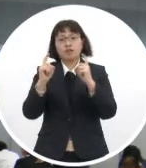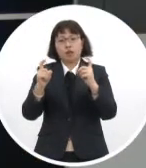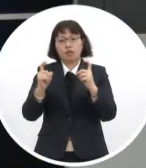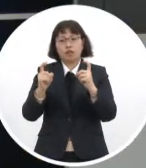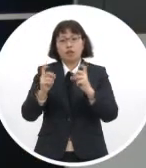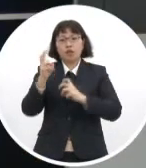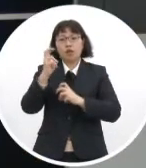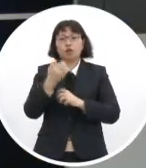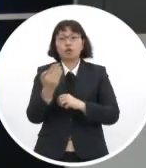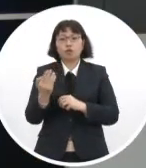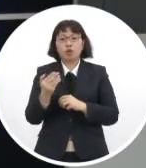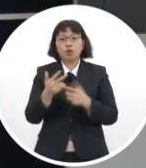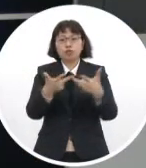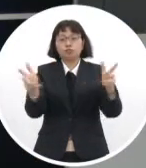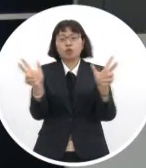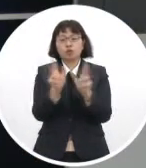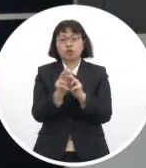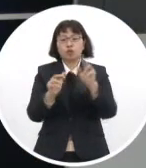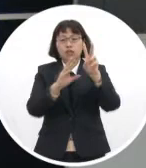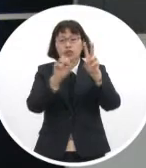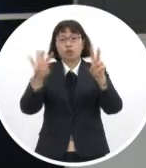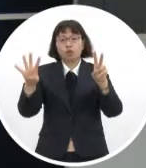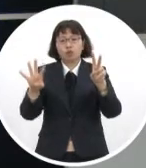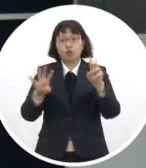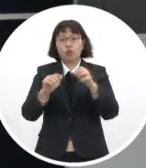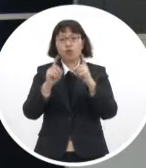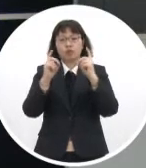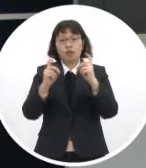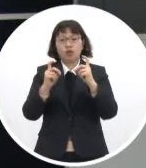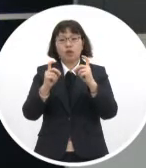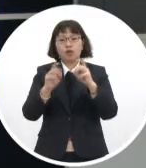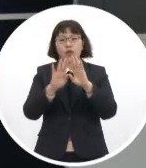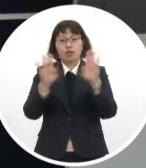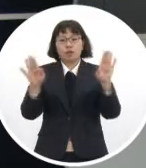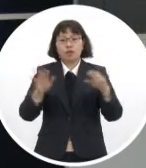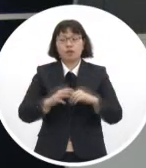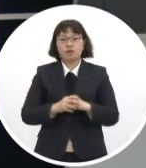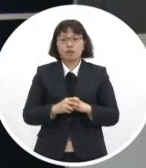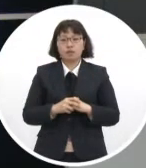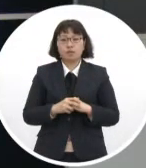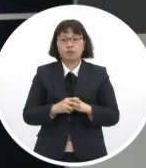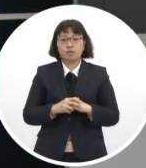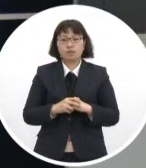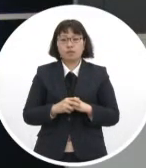ポジウム2014名古屋を開催しました。